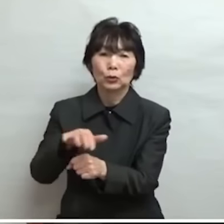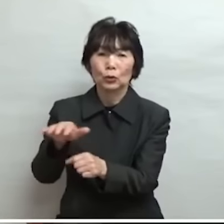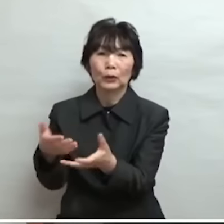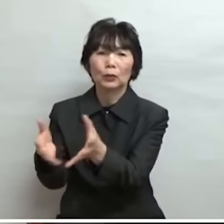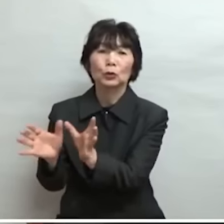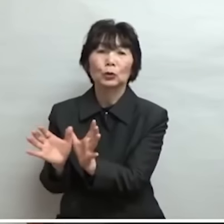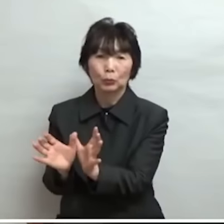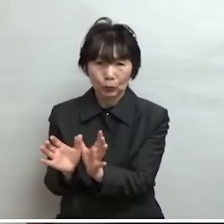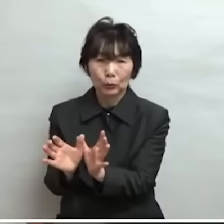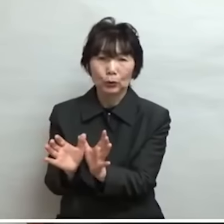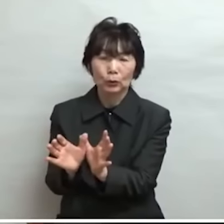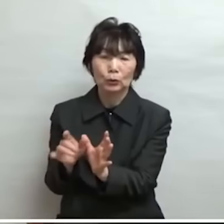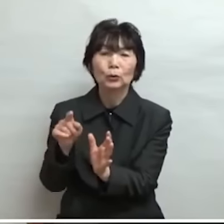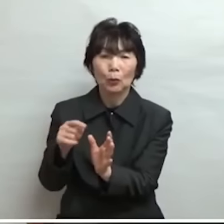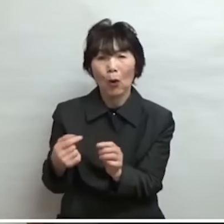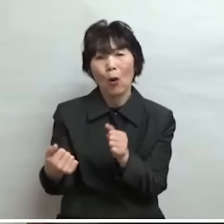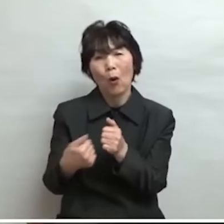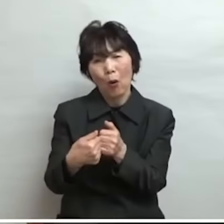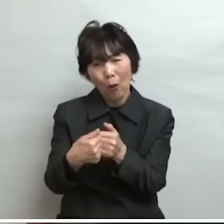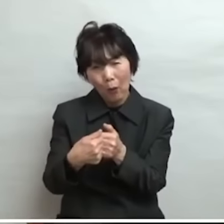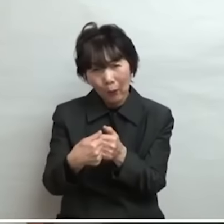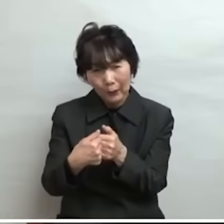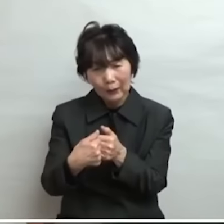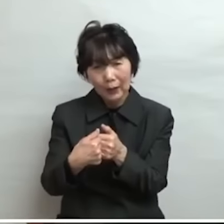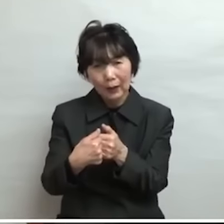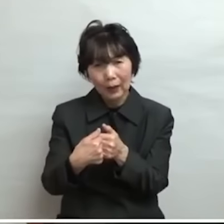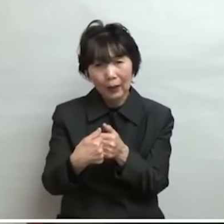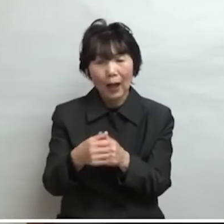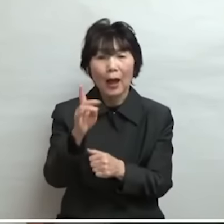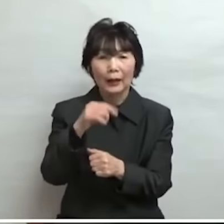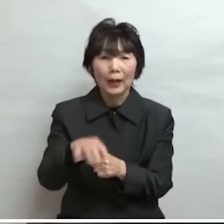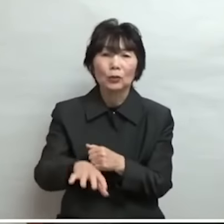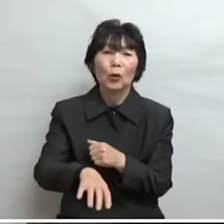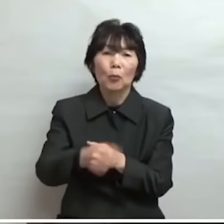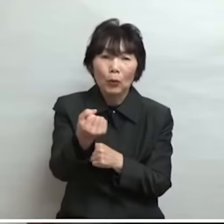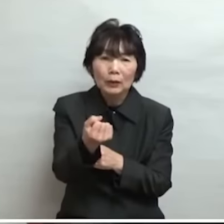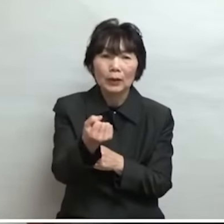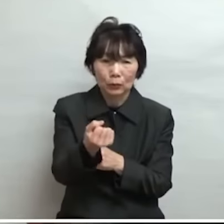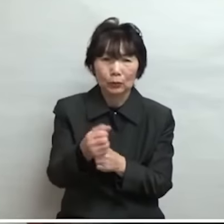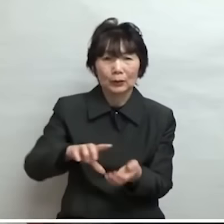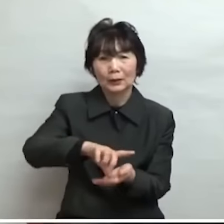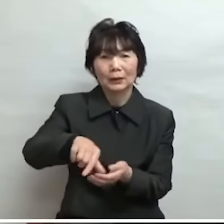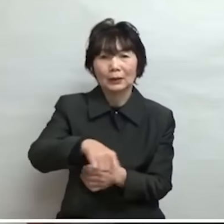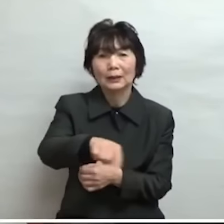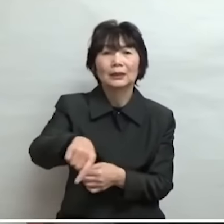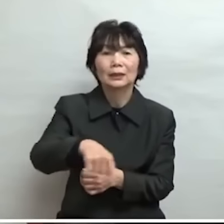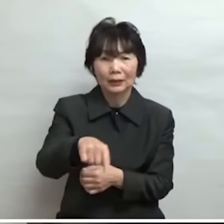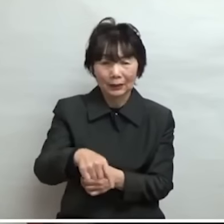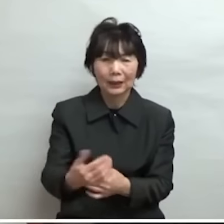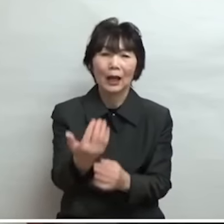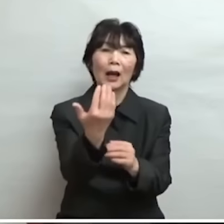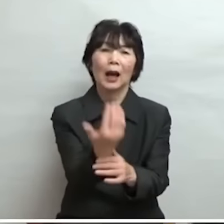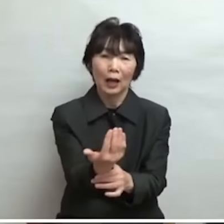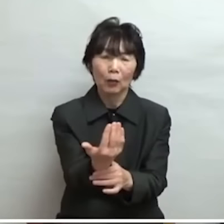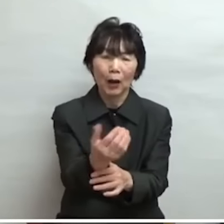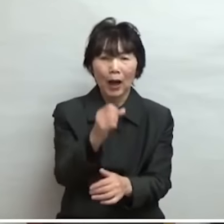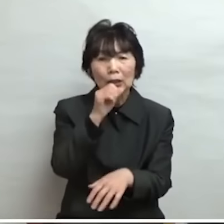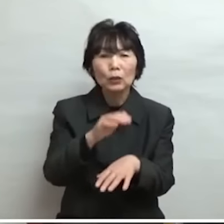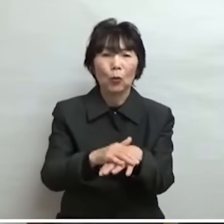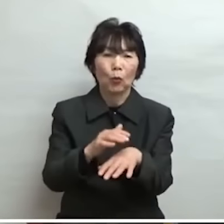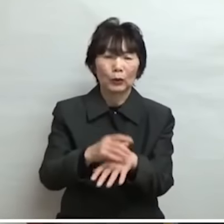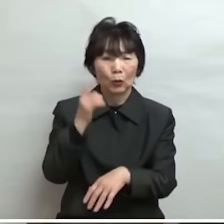と随分話し合いをして、いわゆる県有地にこういった施設を建てるっていう、これは一つの英断だったと思うんです